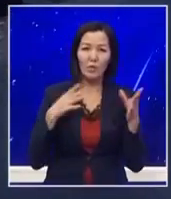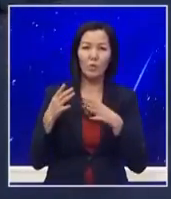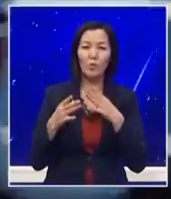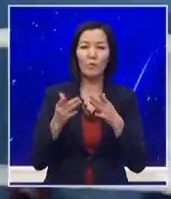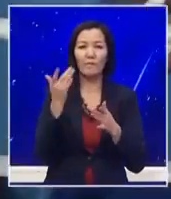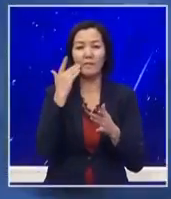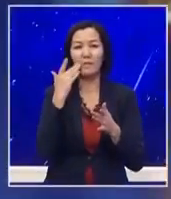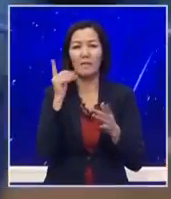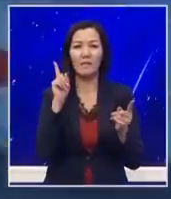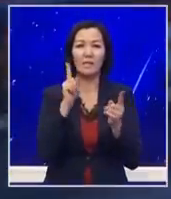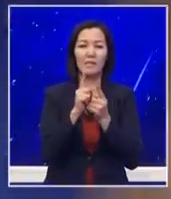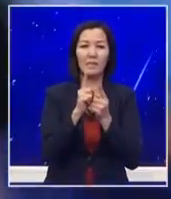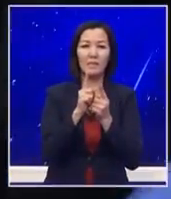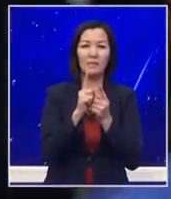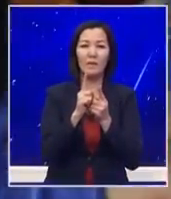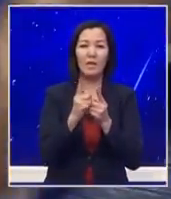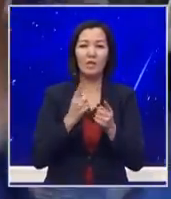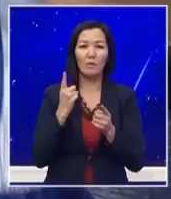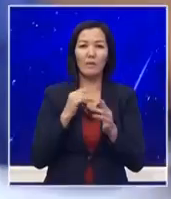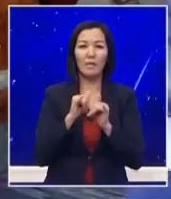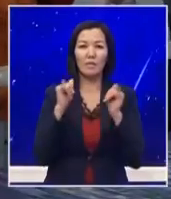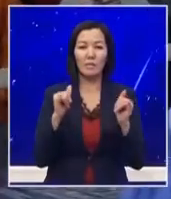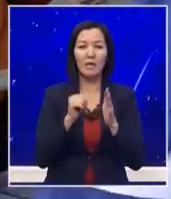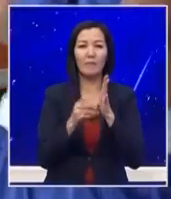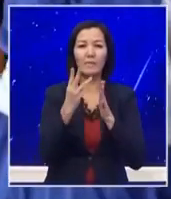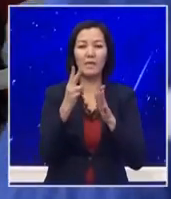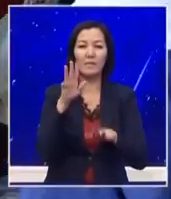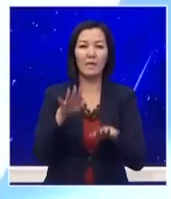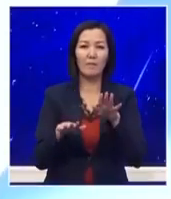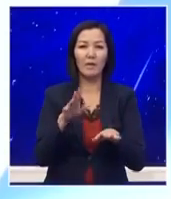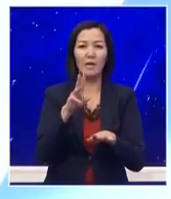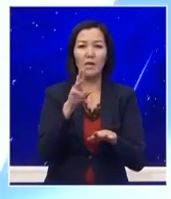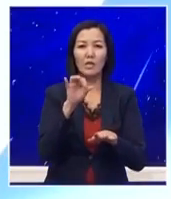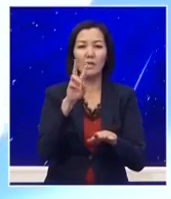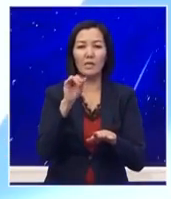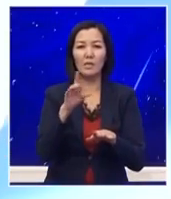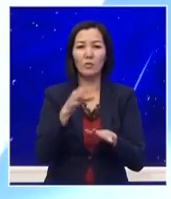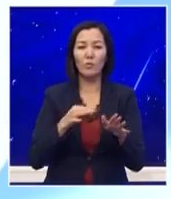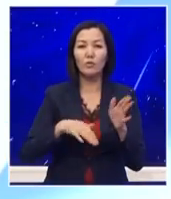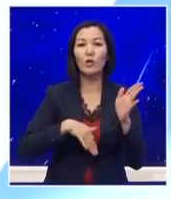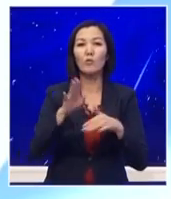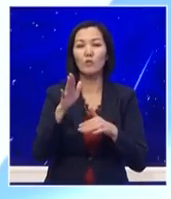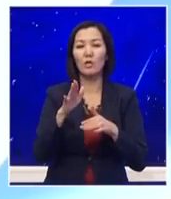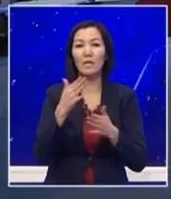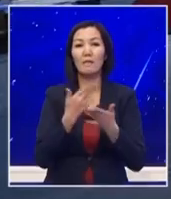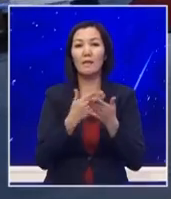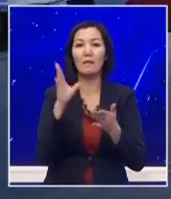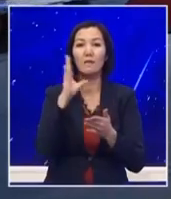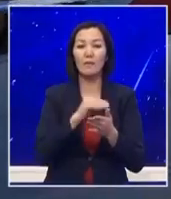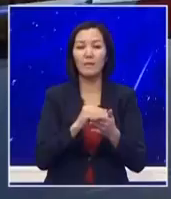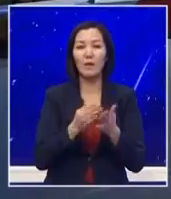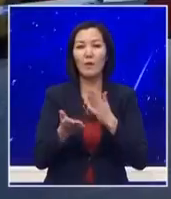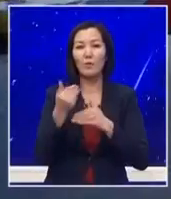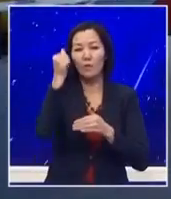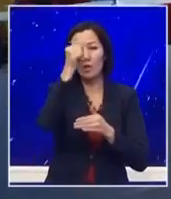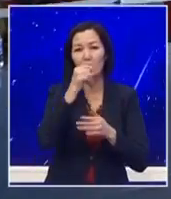шығып өзара жұдырықтасып шеберлігін сынап тұрады. 66 келі салмақ бойынша Шыңғыз Меден облыста үздік екендігін бұл жолда дәлелдей білді. Өткен